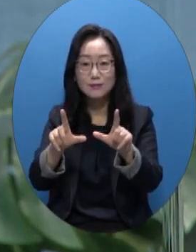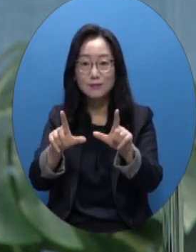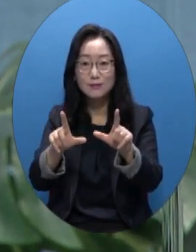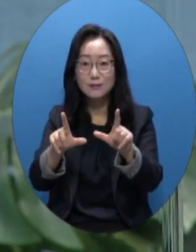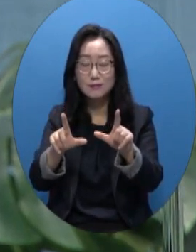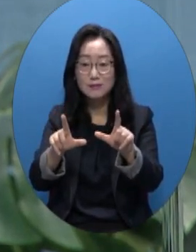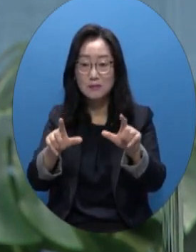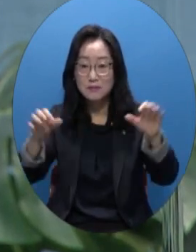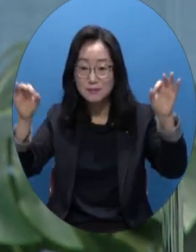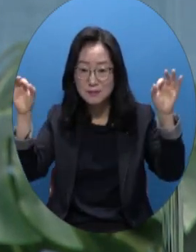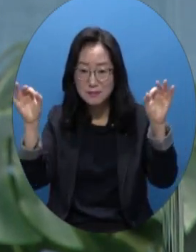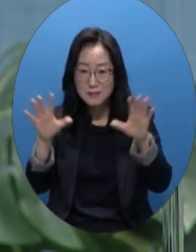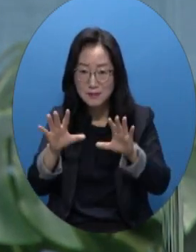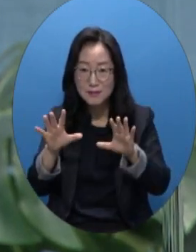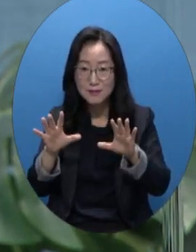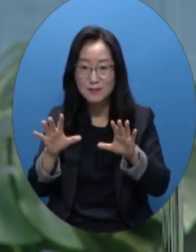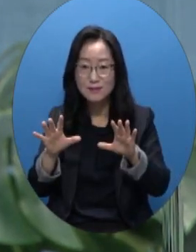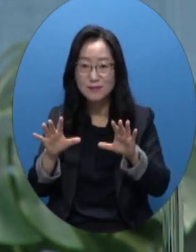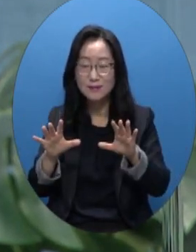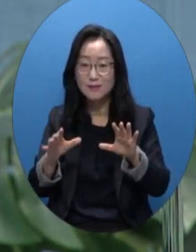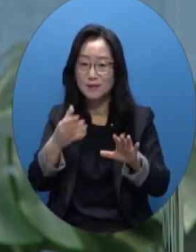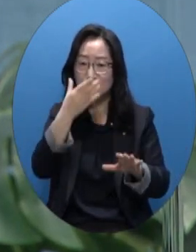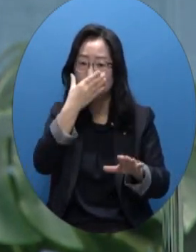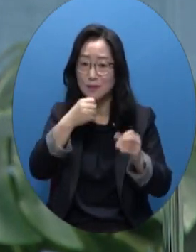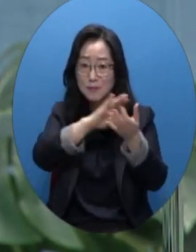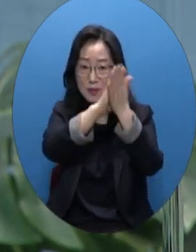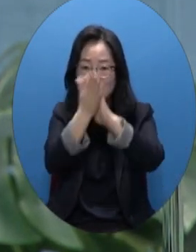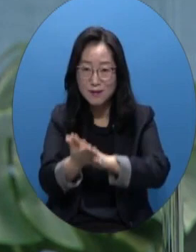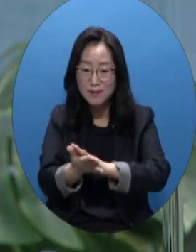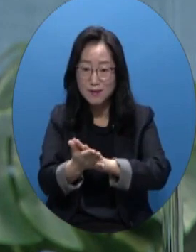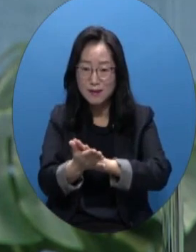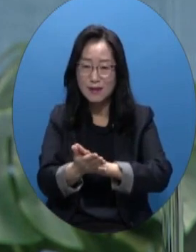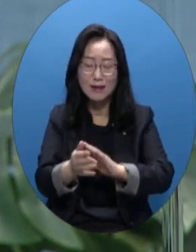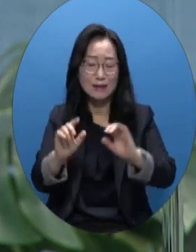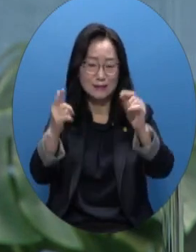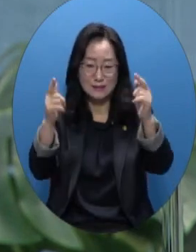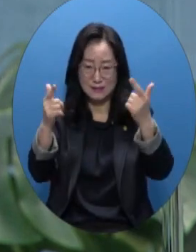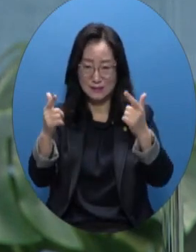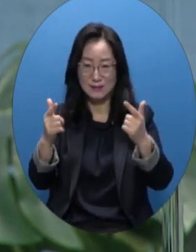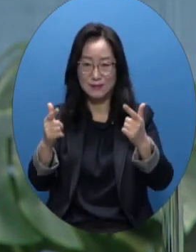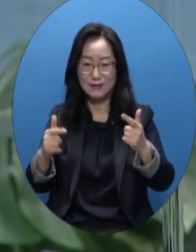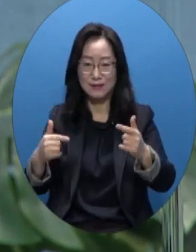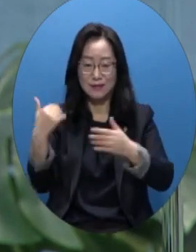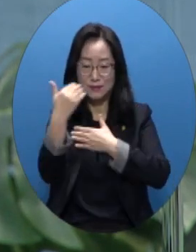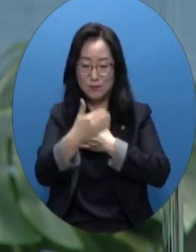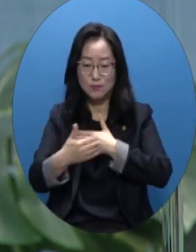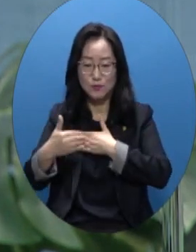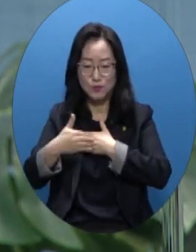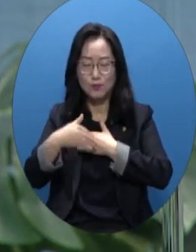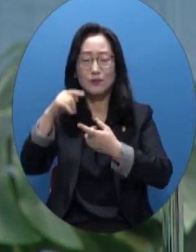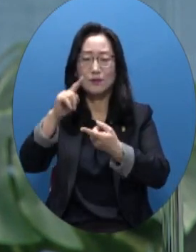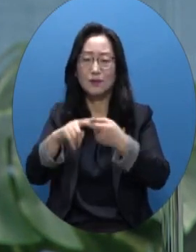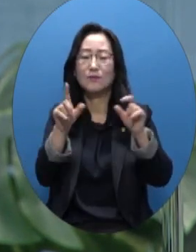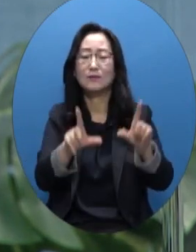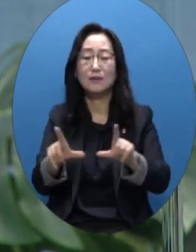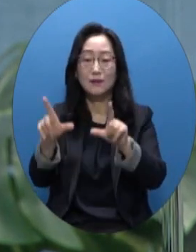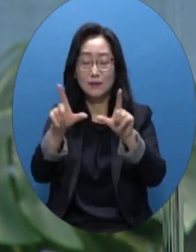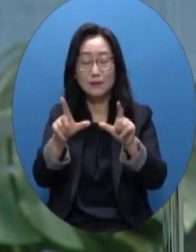단번에 행복으로 바뀌는 것은 아닙니다 우리가 육신을 입고 인 동안에는